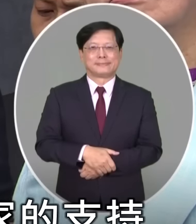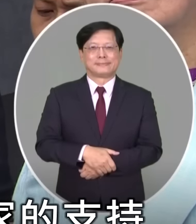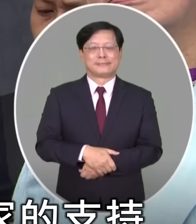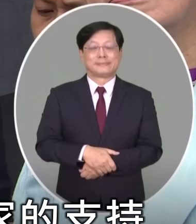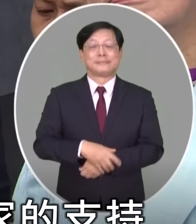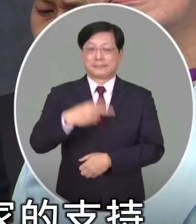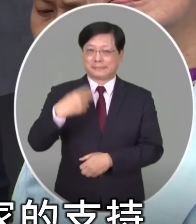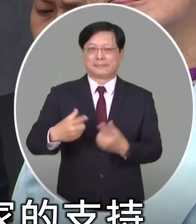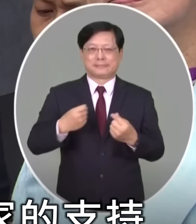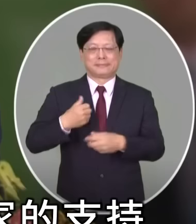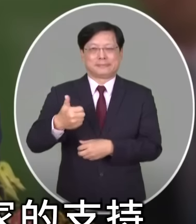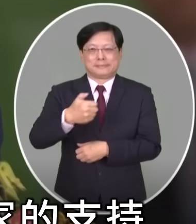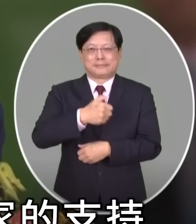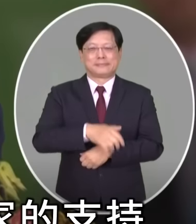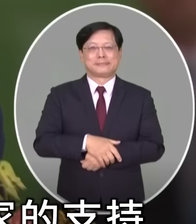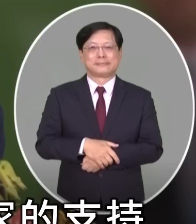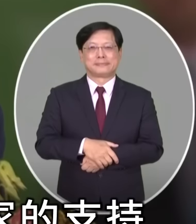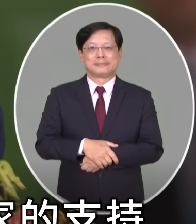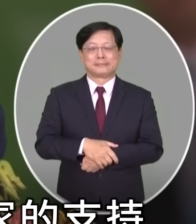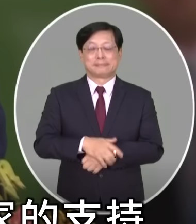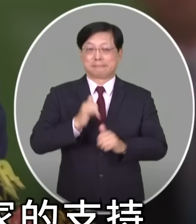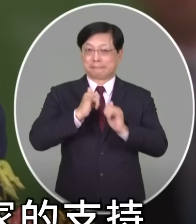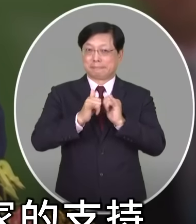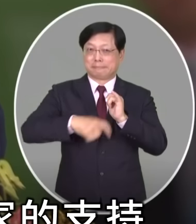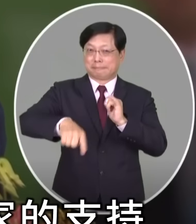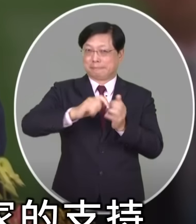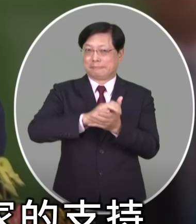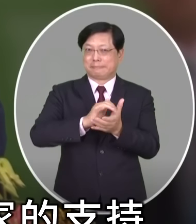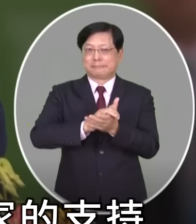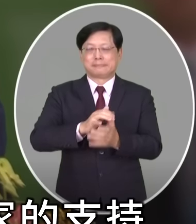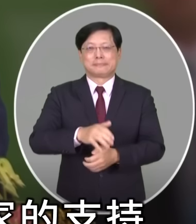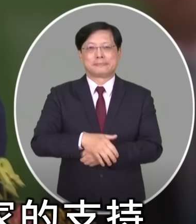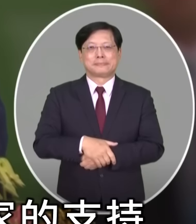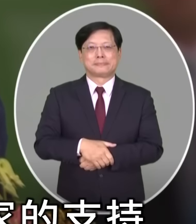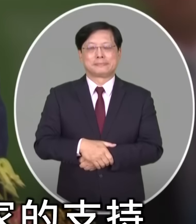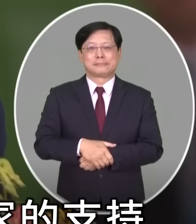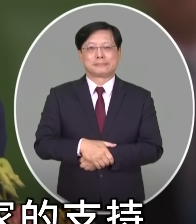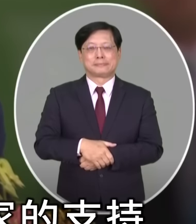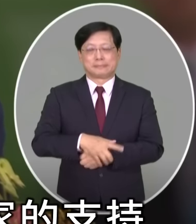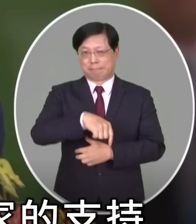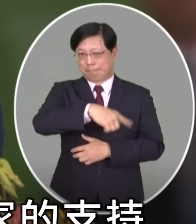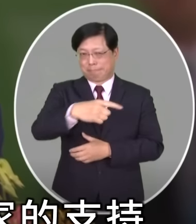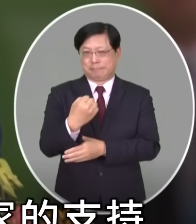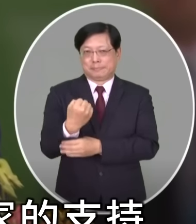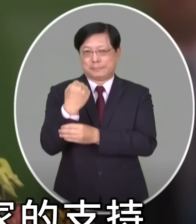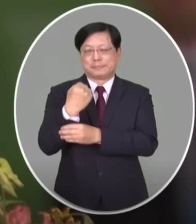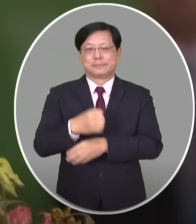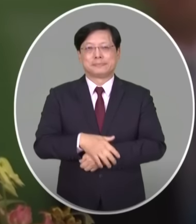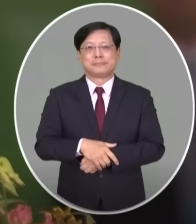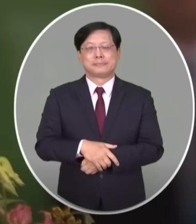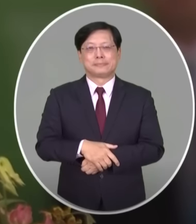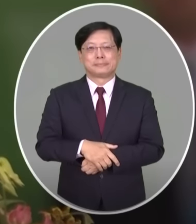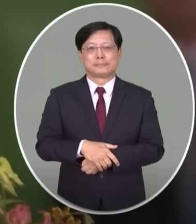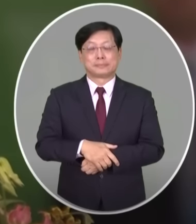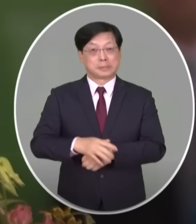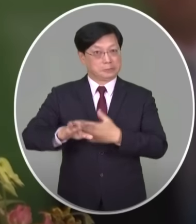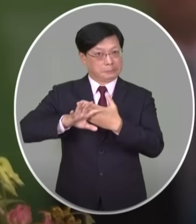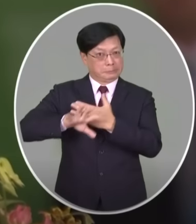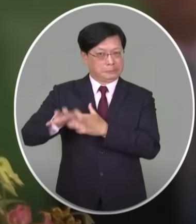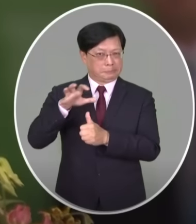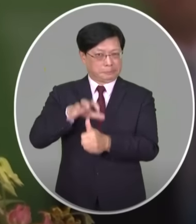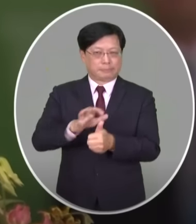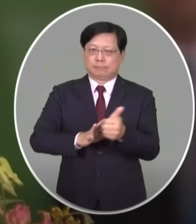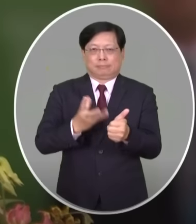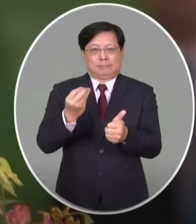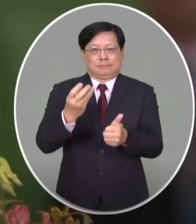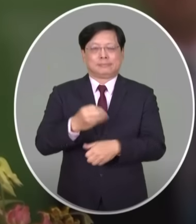我也要感谢国人同胞大家的支持，不受外来势力的影